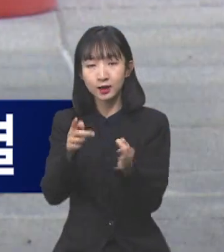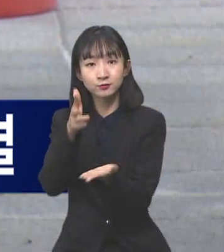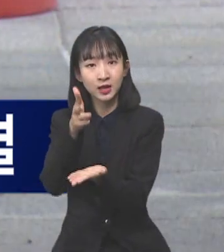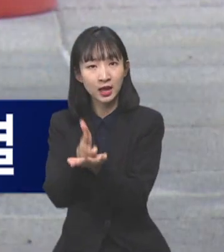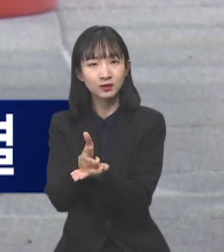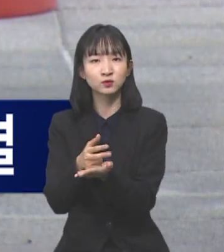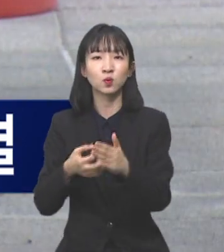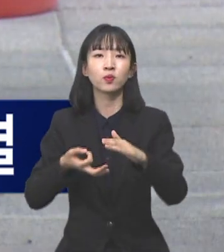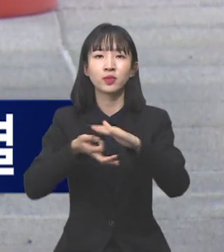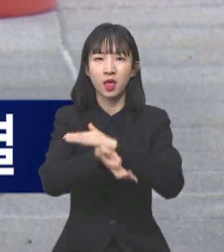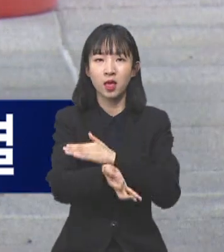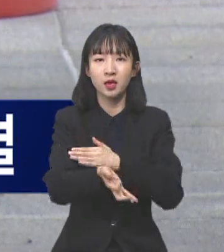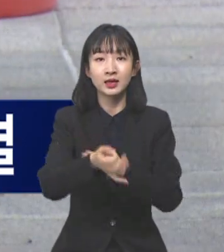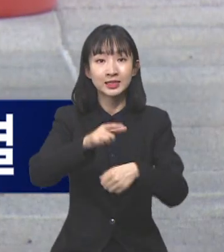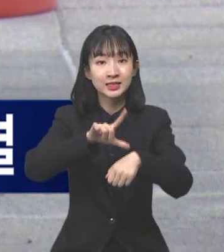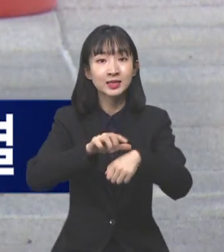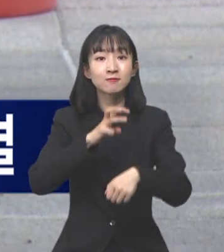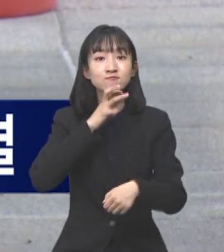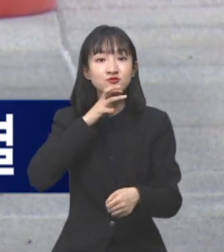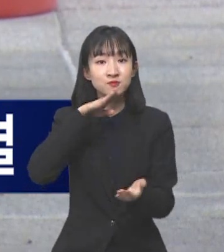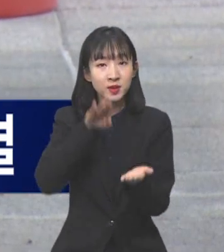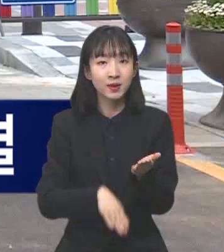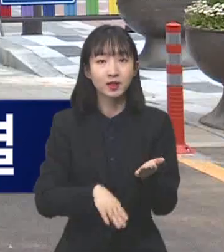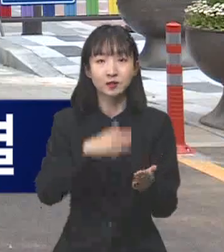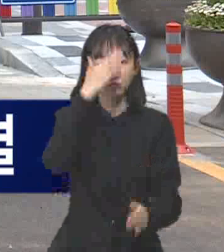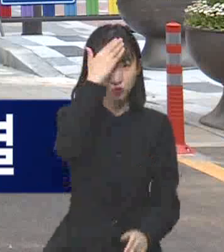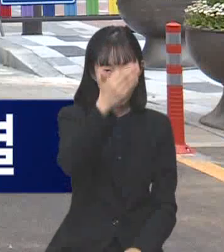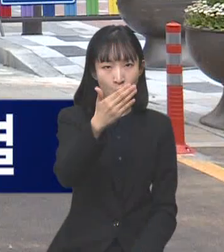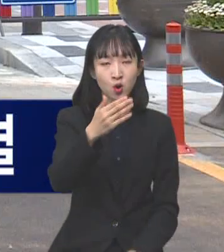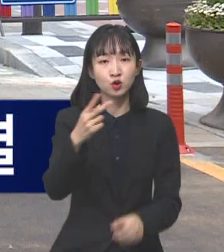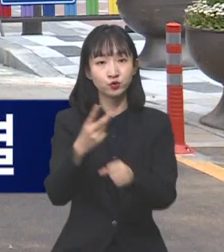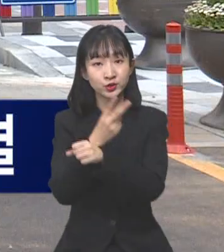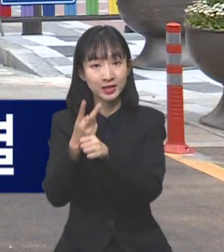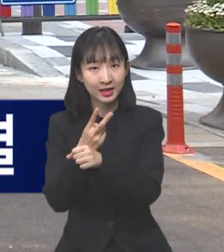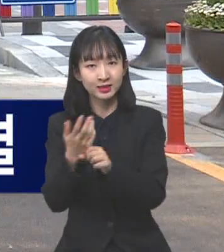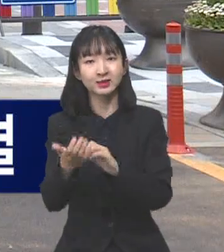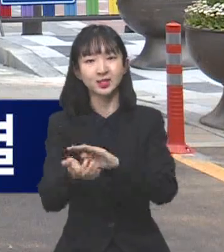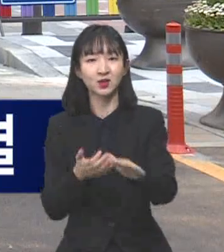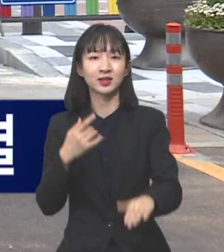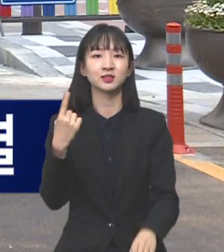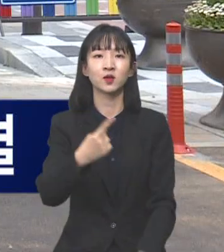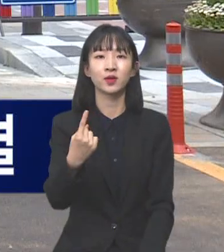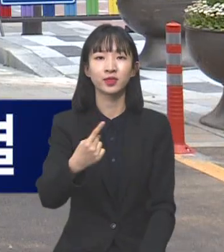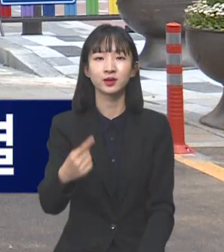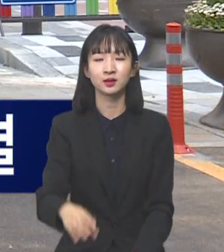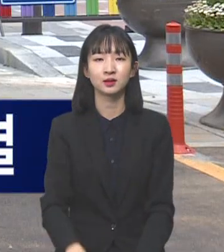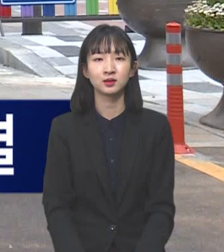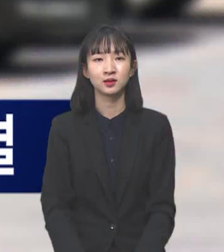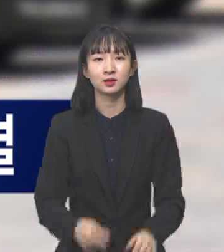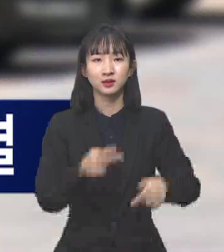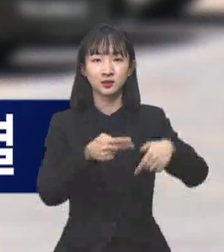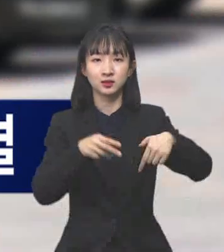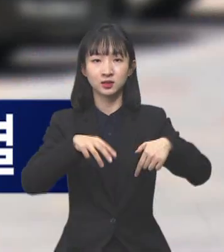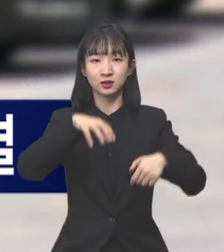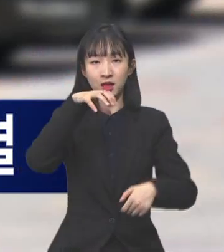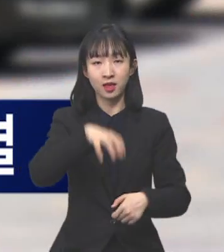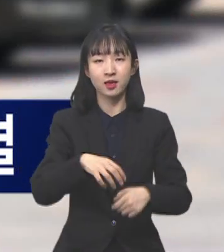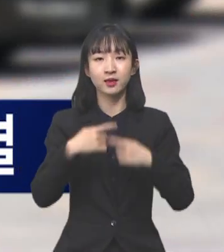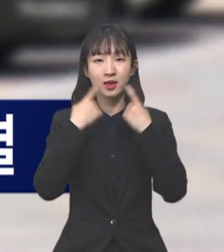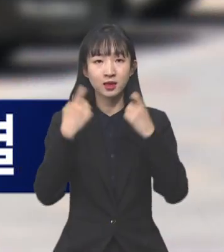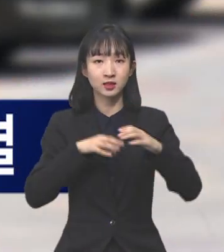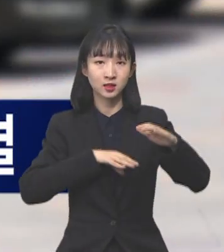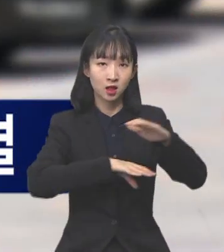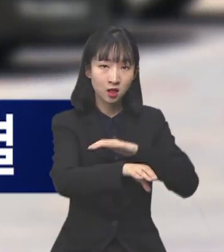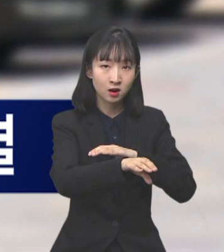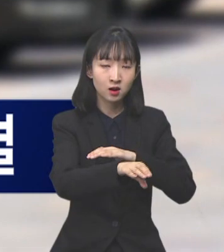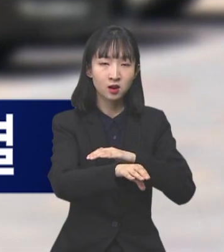30분까지는 무료로 이용할 수 있고 이후 이 두 시간까지는 1000원을 내야 합니다 한편 인천 지어 민자 터널 통행료는 최대